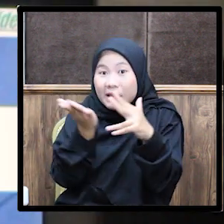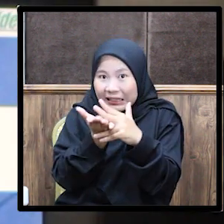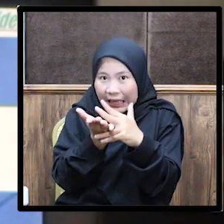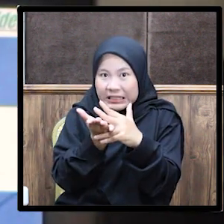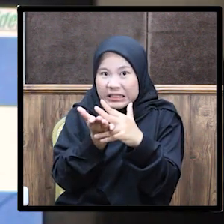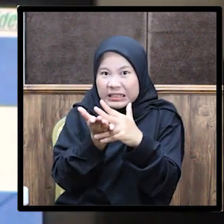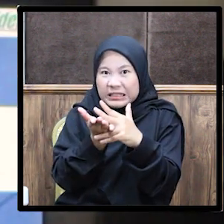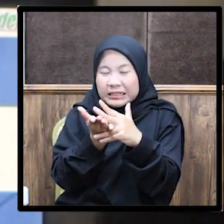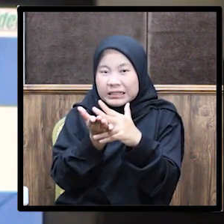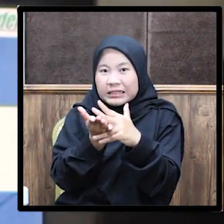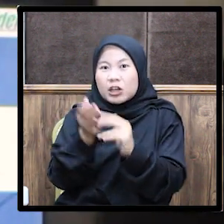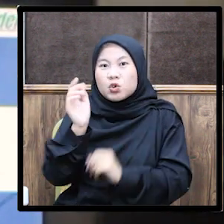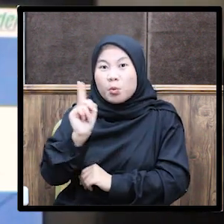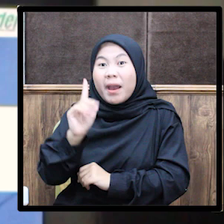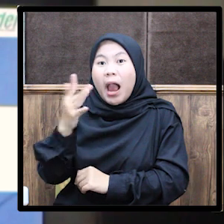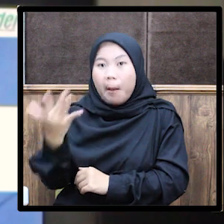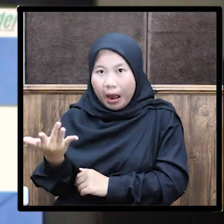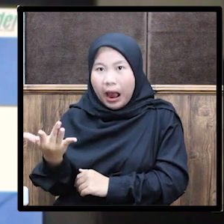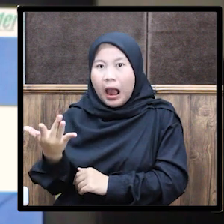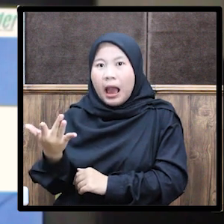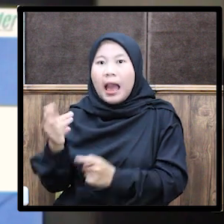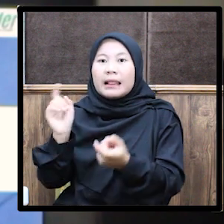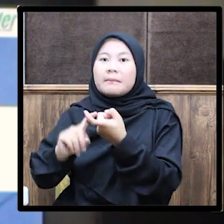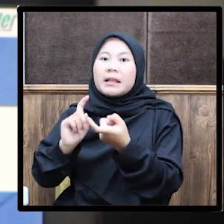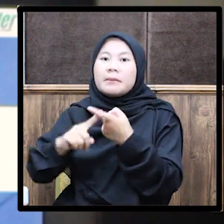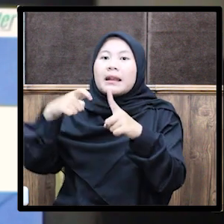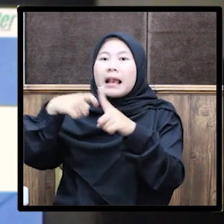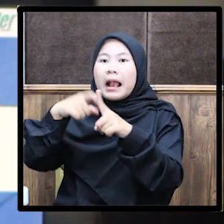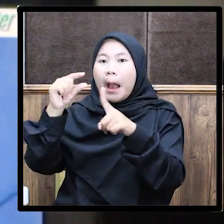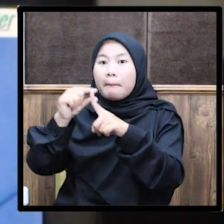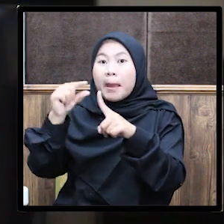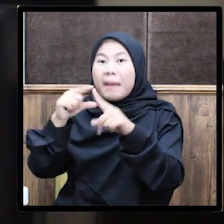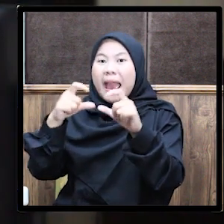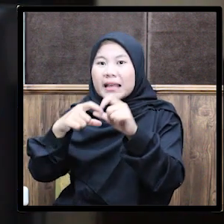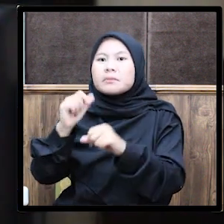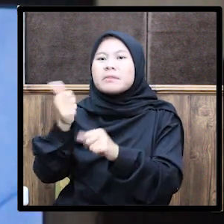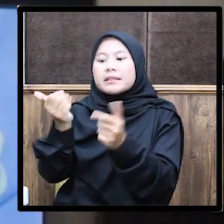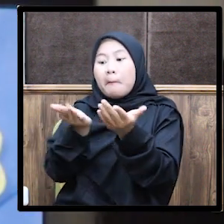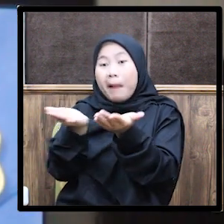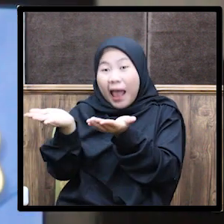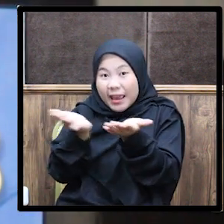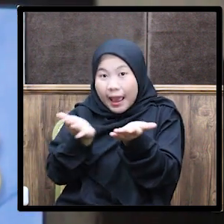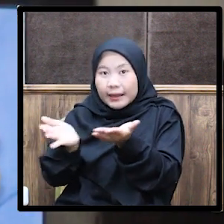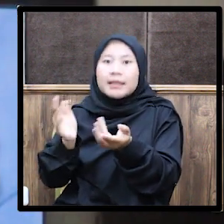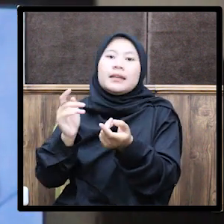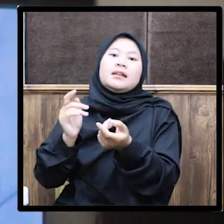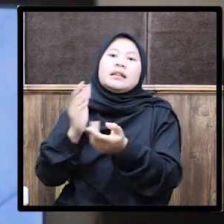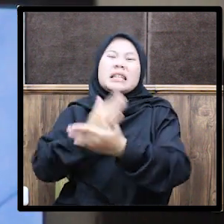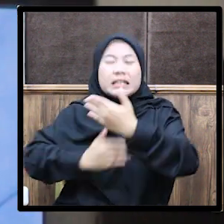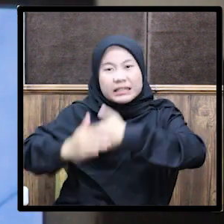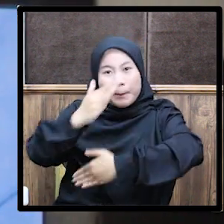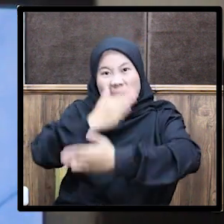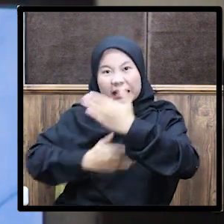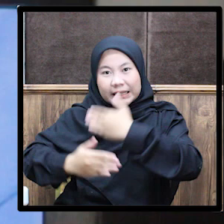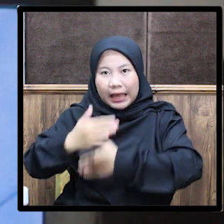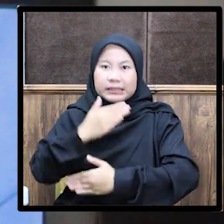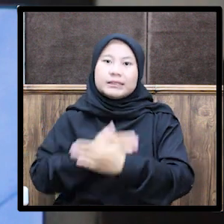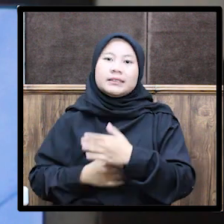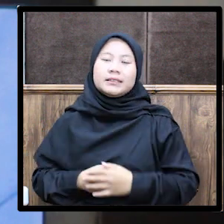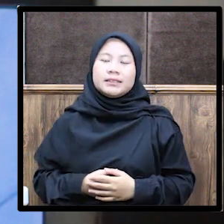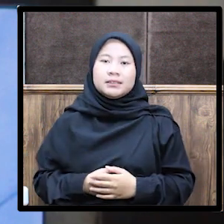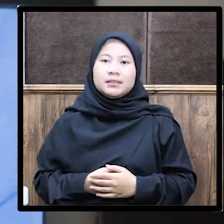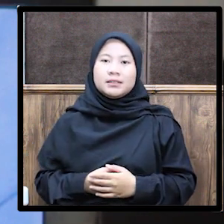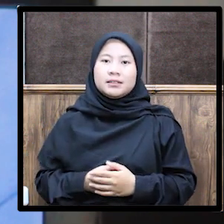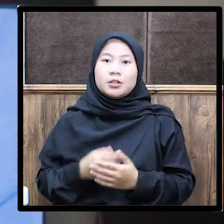mereka mampu melayani teman-teman pemilih di KPPS itu yang penting. Termasuk mungkin juga